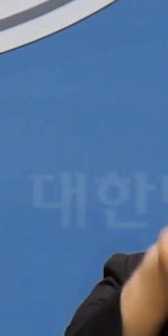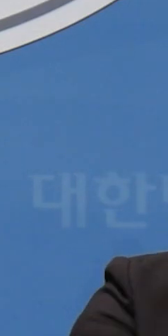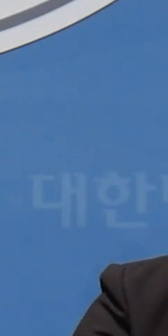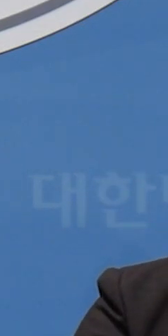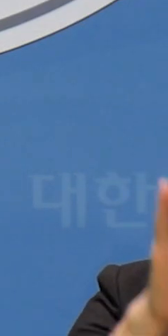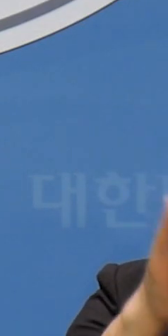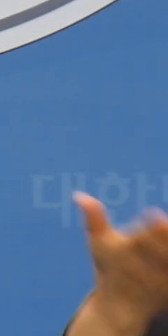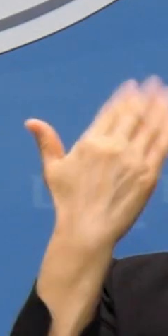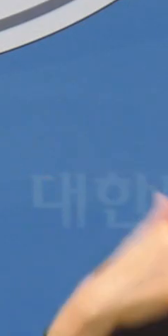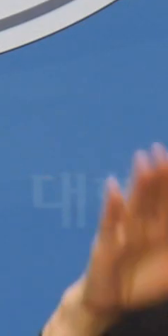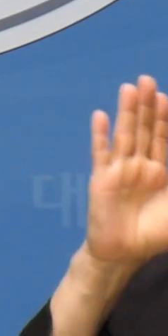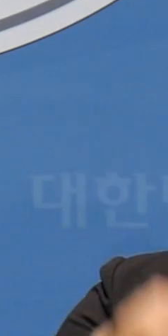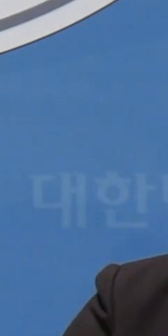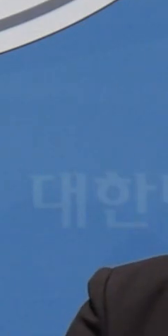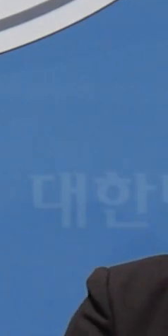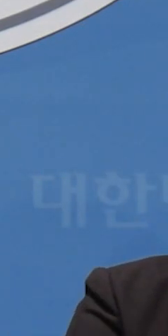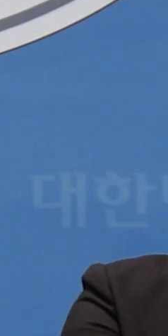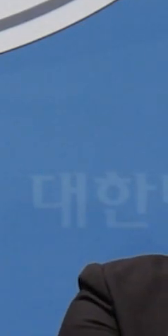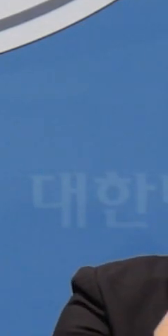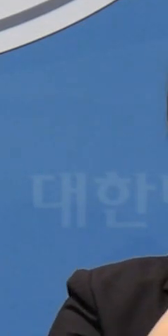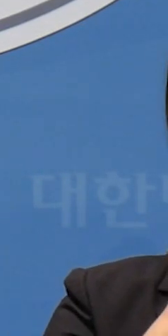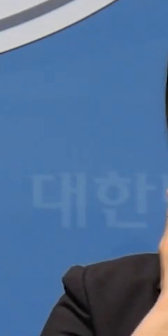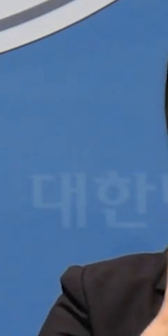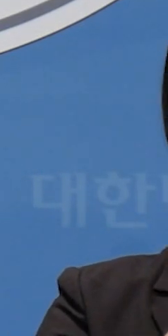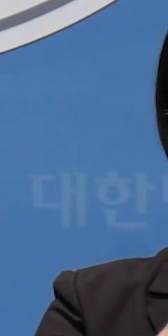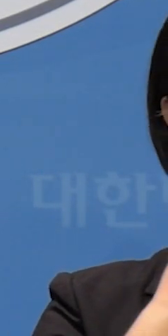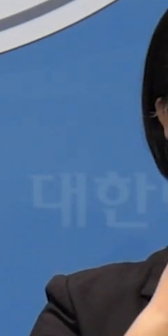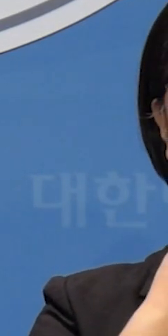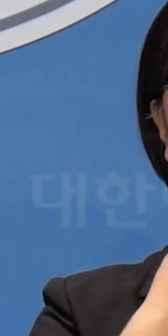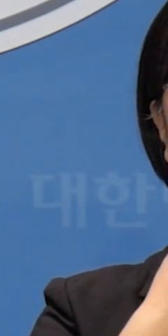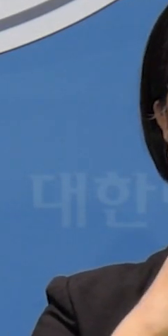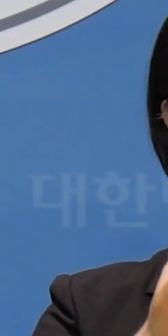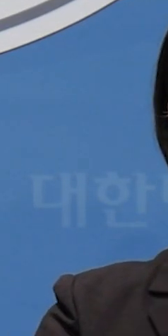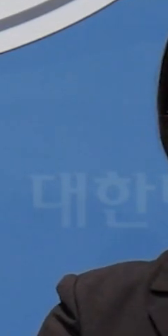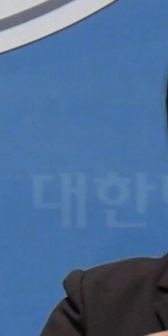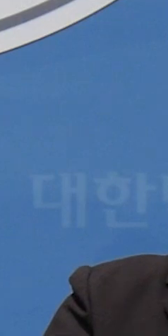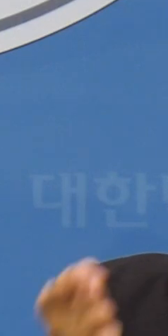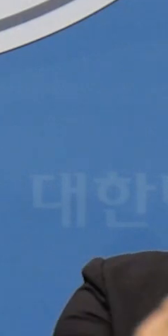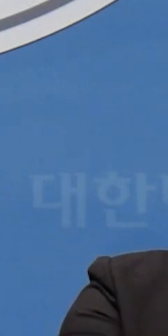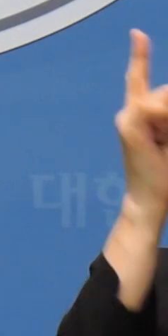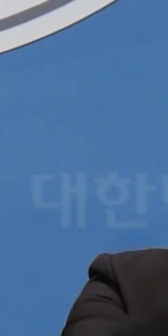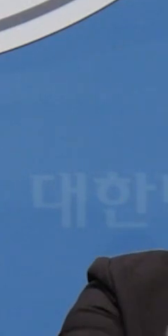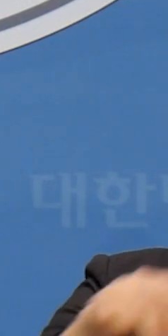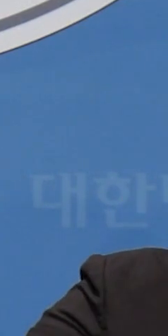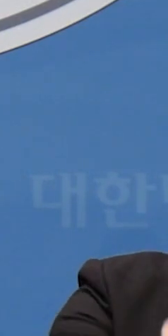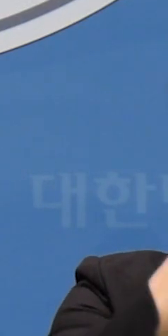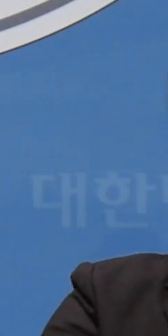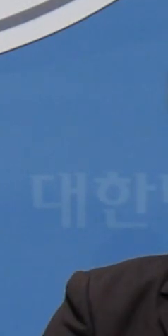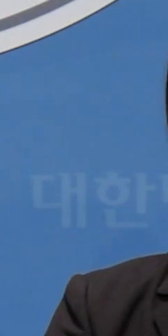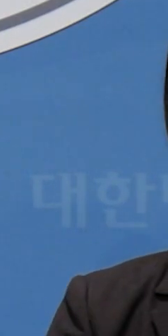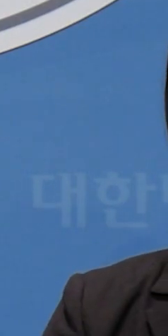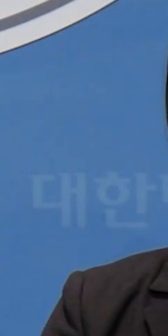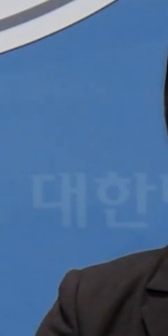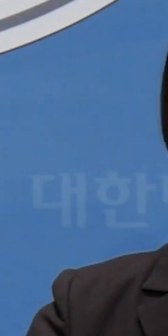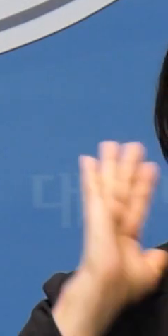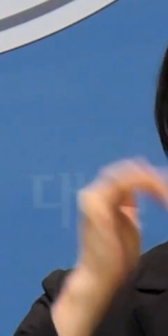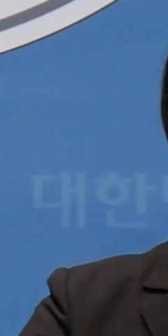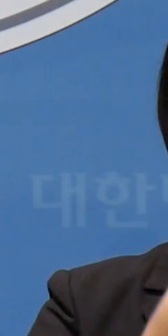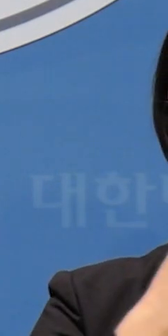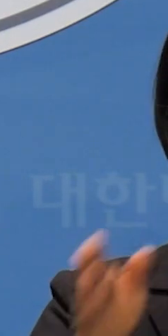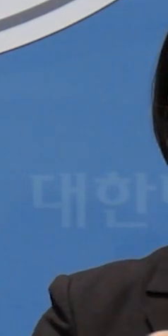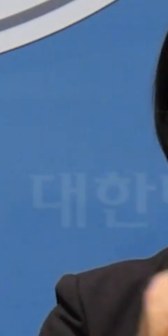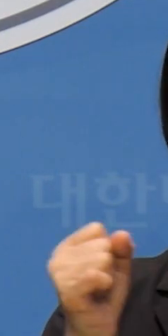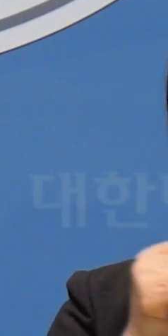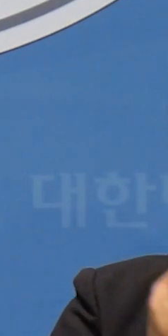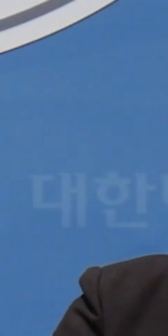그 시절의 번영을 찾아볼 수 없고 서울의 배드타운에만 머물고 있습니다. 의정부는 경기